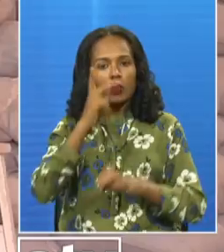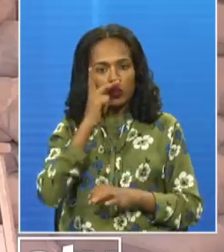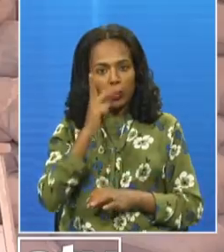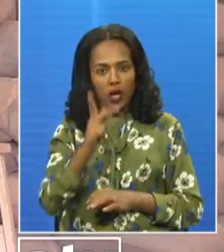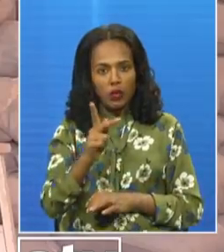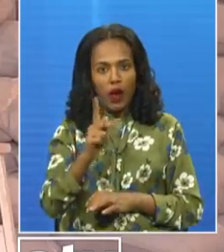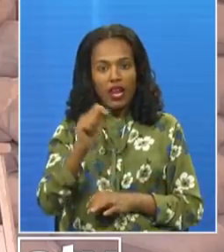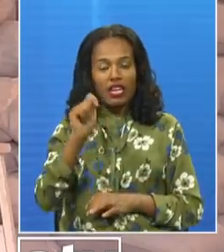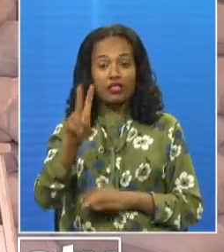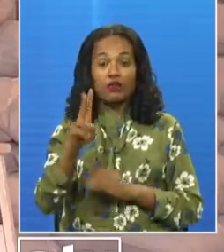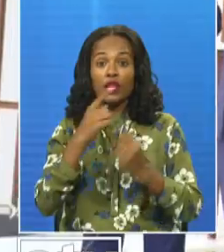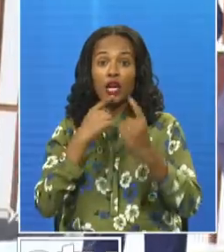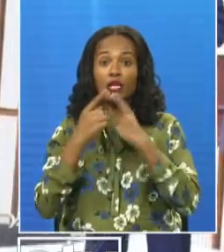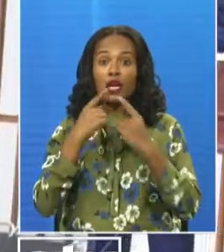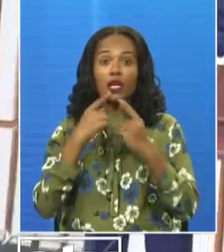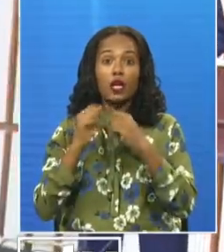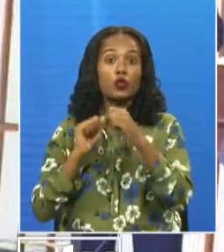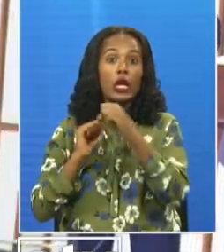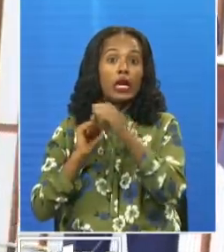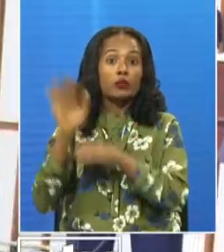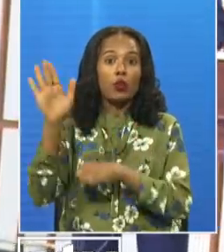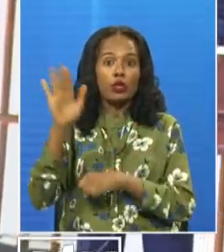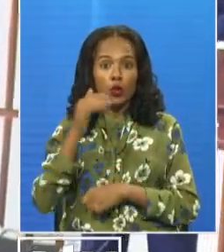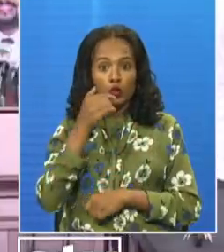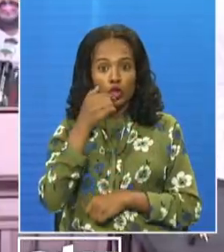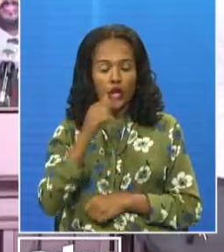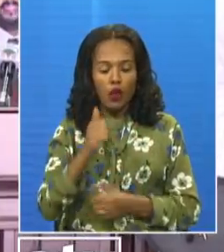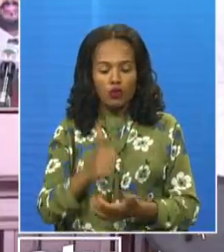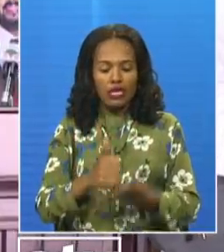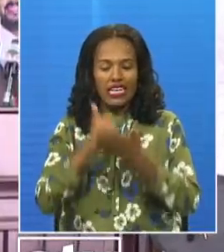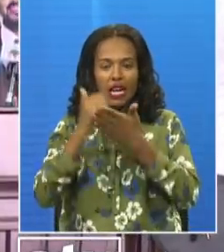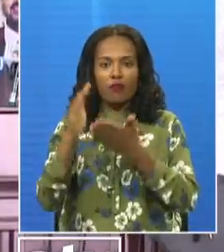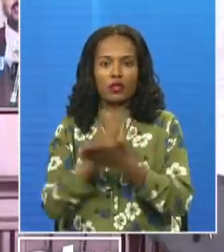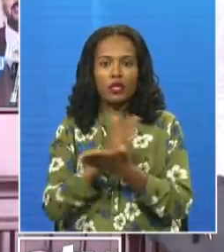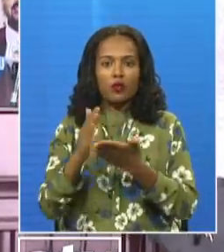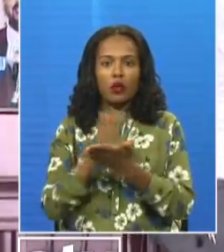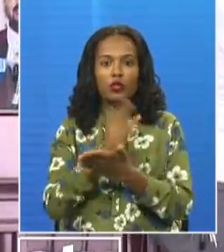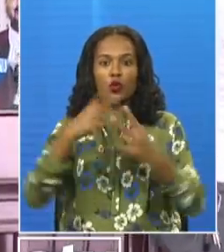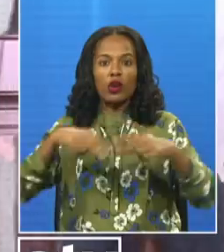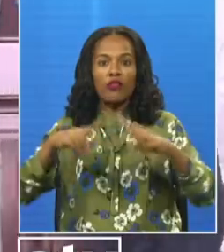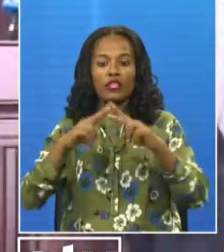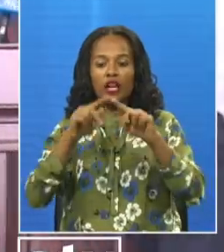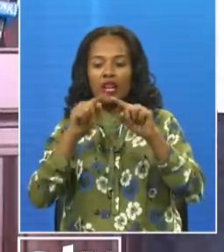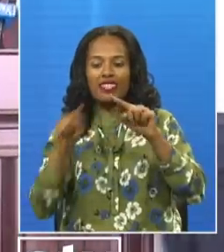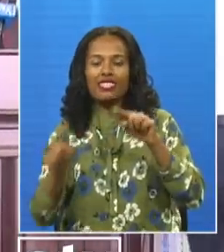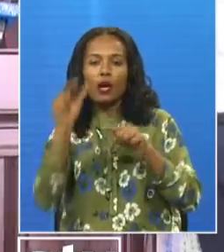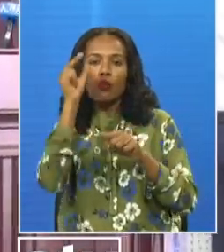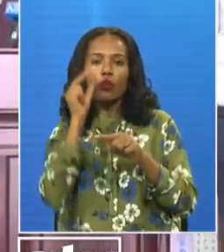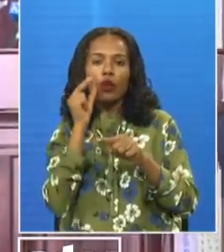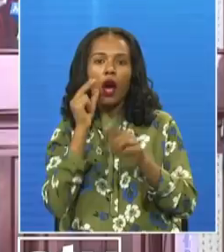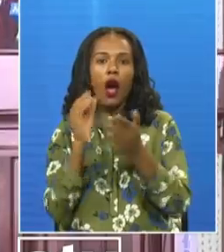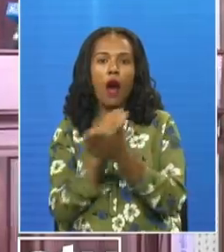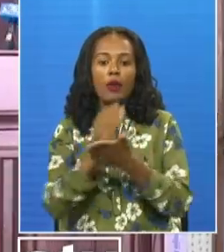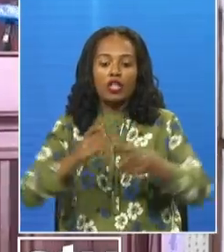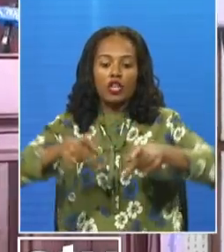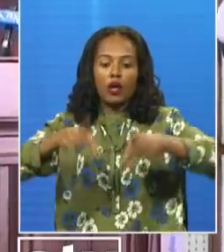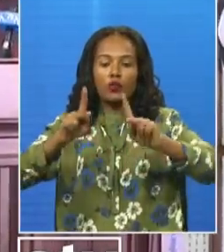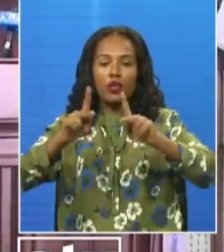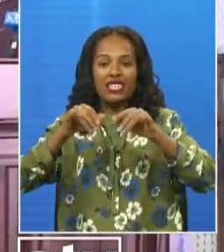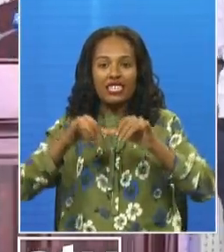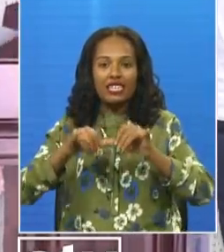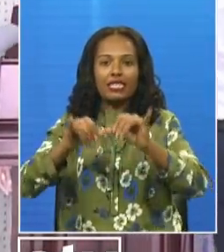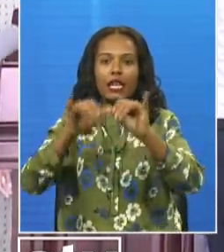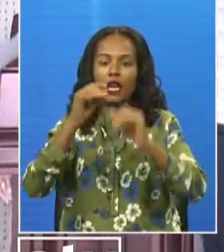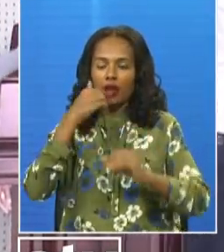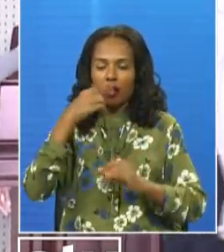ተስተውሏል። ኢቲቪ ያነጋገራቸው ኤክስፖርተሮች እንደሚሉትም የድጋፍ ተሳትፏቸው ከፌደራል እስከ ቡና አምራች አርሶ አደር ድረስ እንደዘለቀም